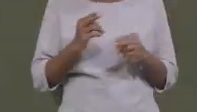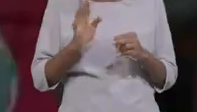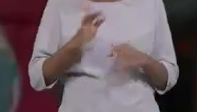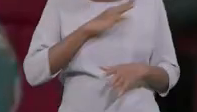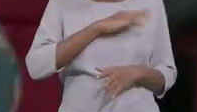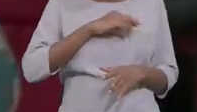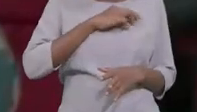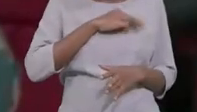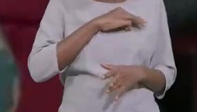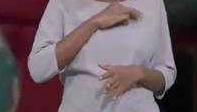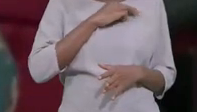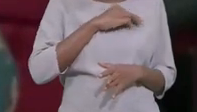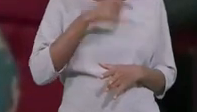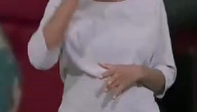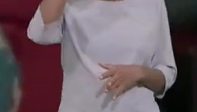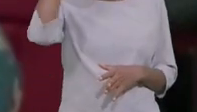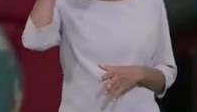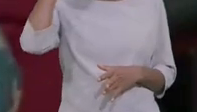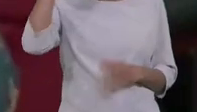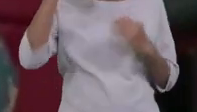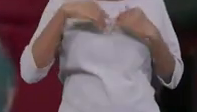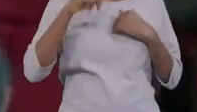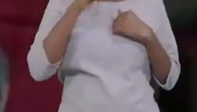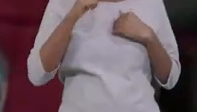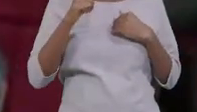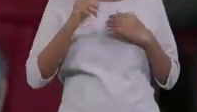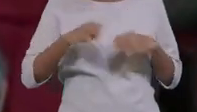pas écouter votre ministère.